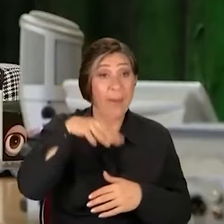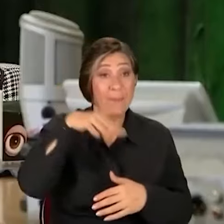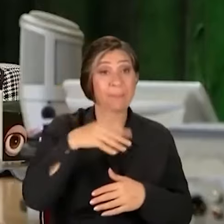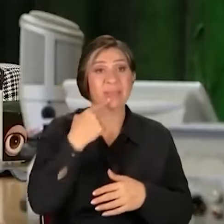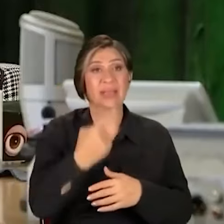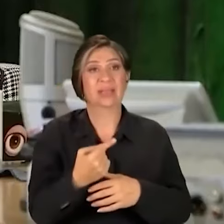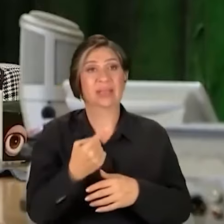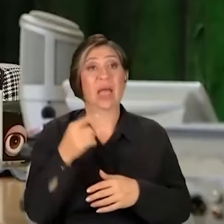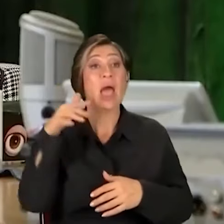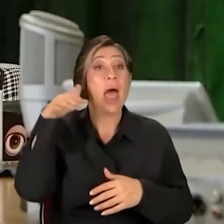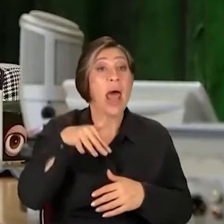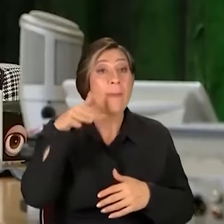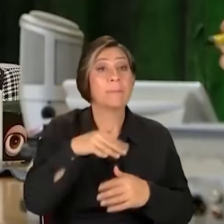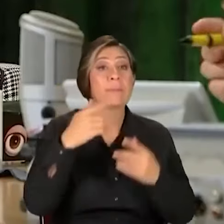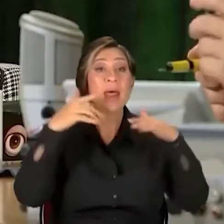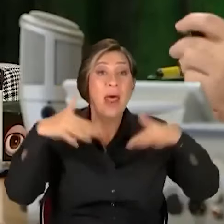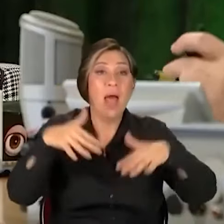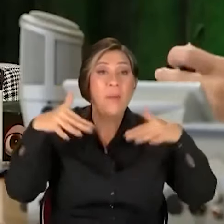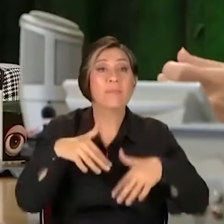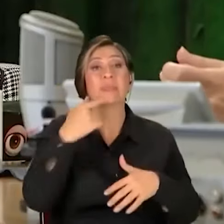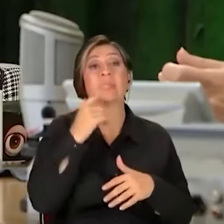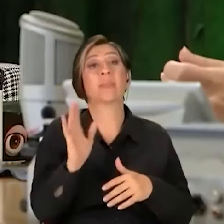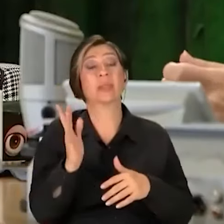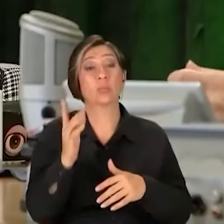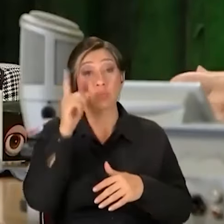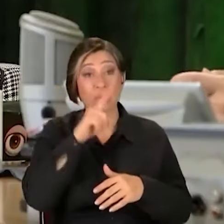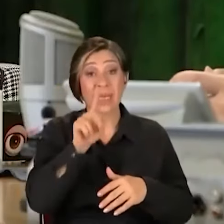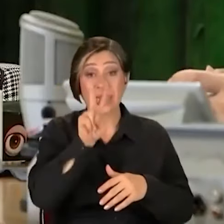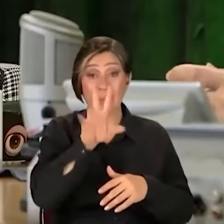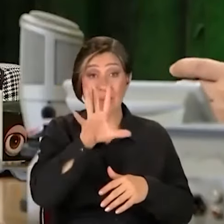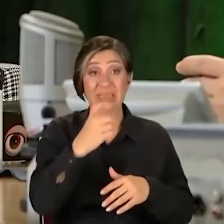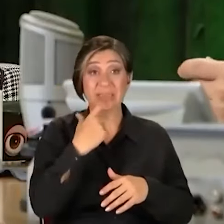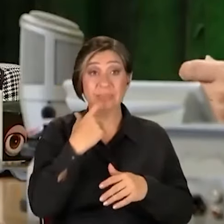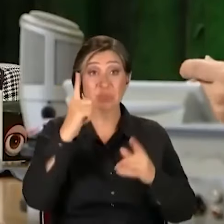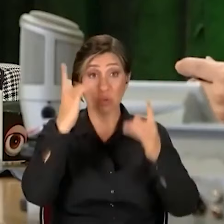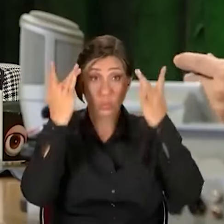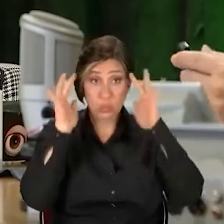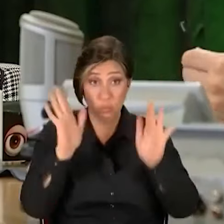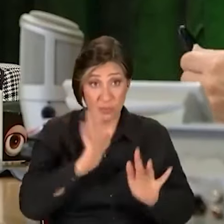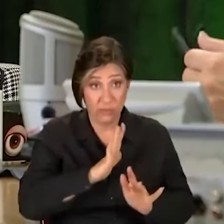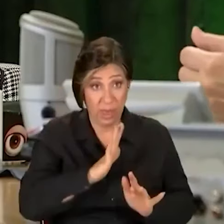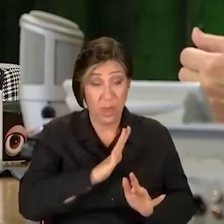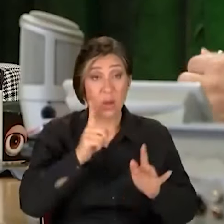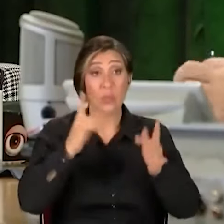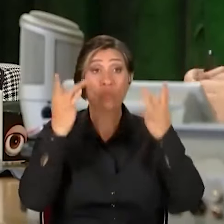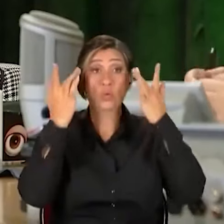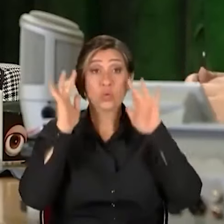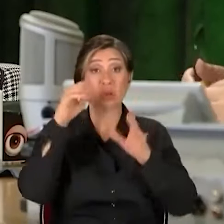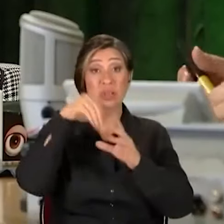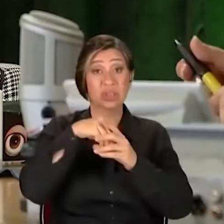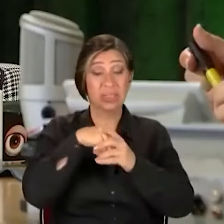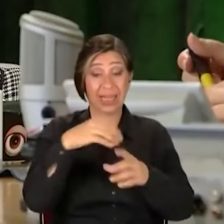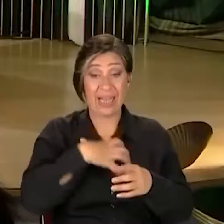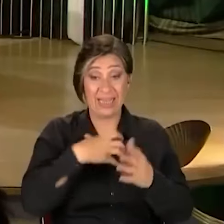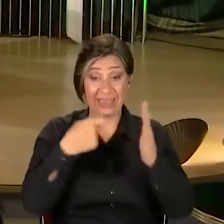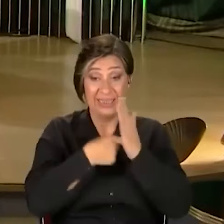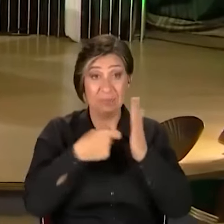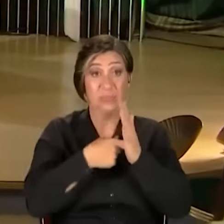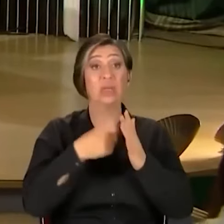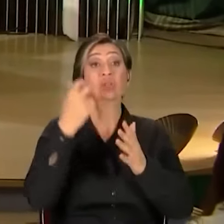adına. Rap demedik. Yani dolayısıyla bizim 25 yıllık bir kültürümüz var. Bu kültür içerisinde kendi